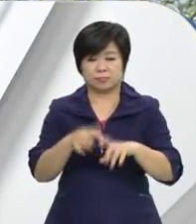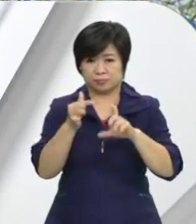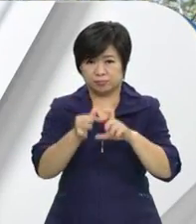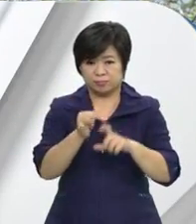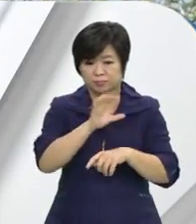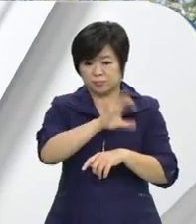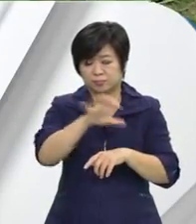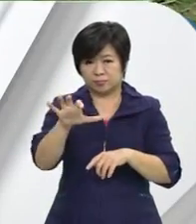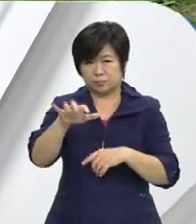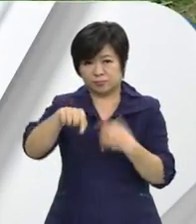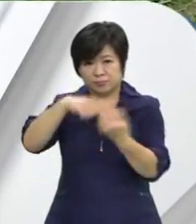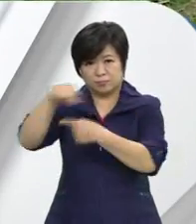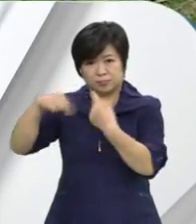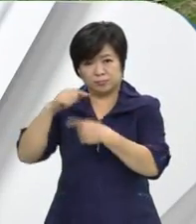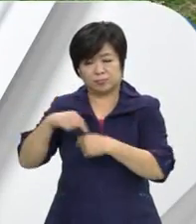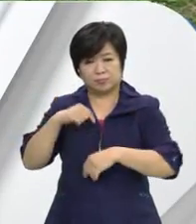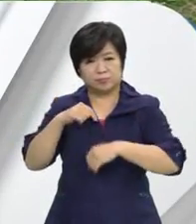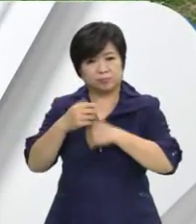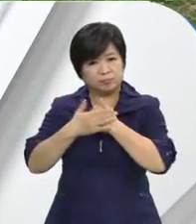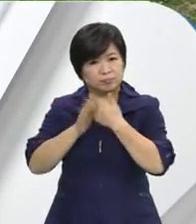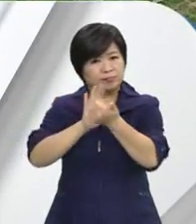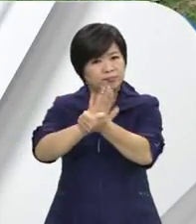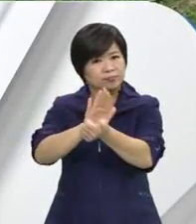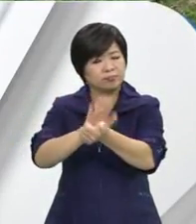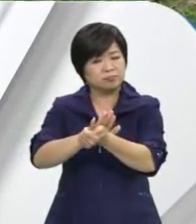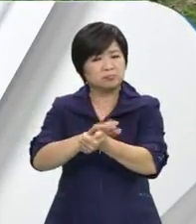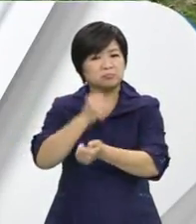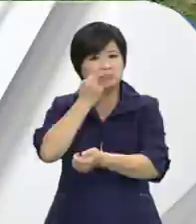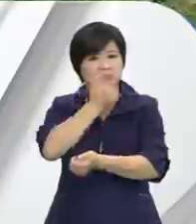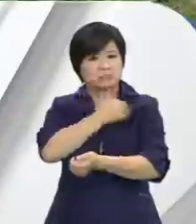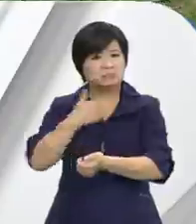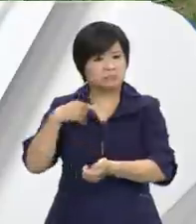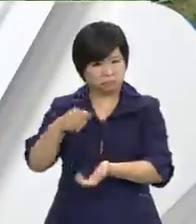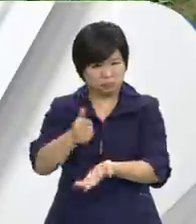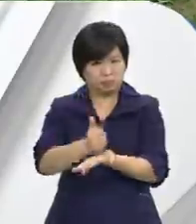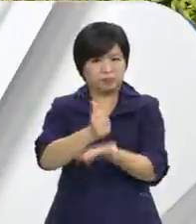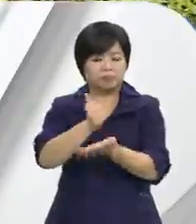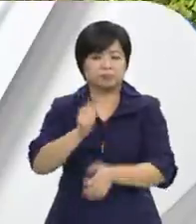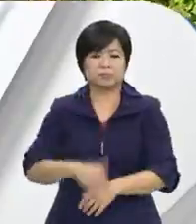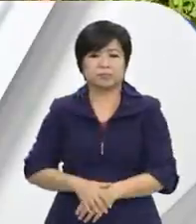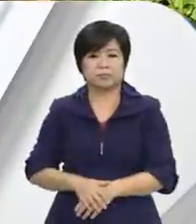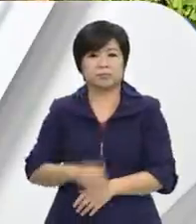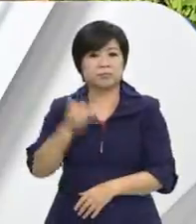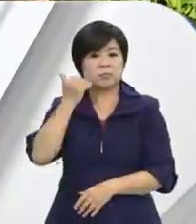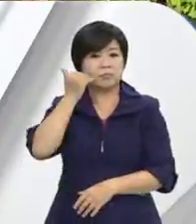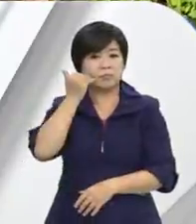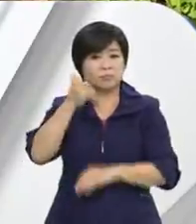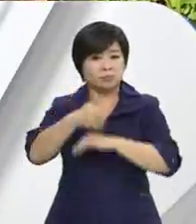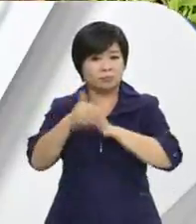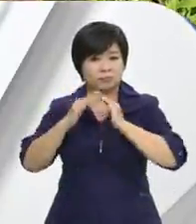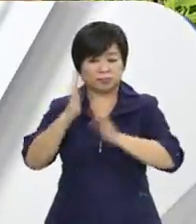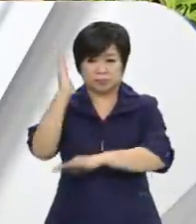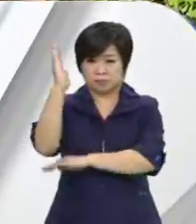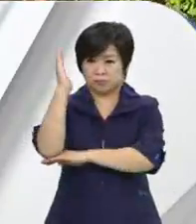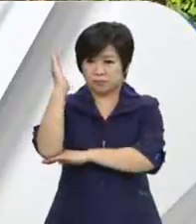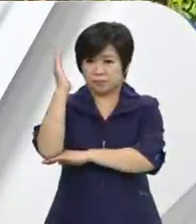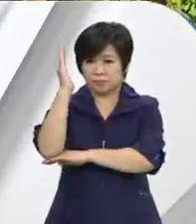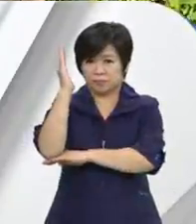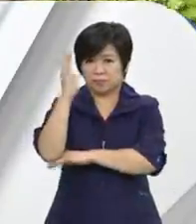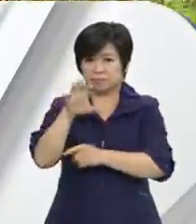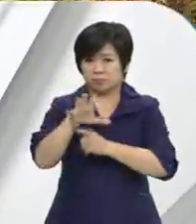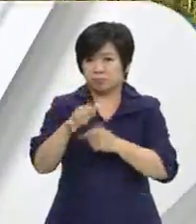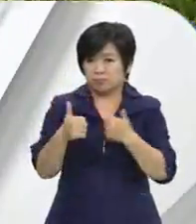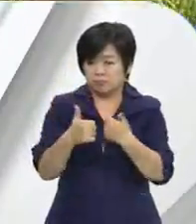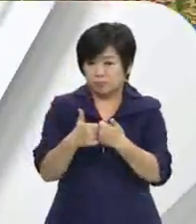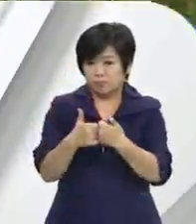合的方式来上父稳工，无听错也做得。 如果能够透过有县市政府或是县市农